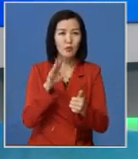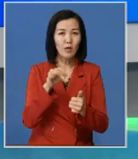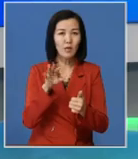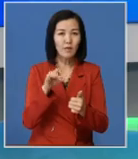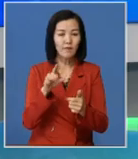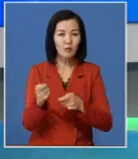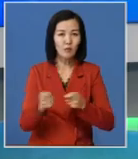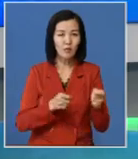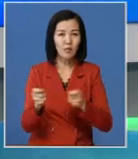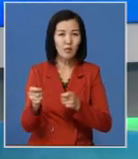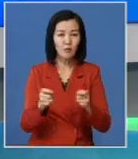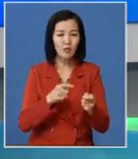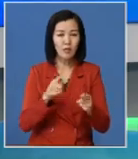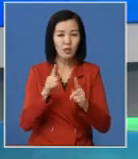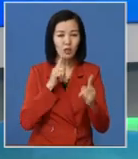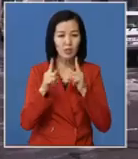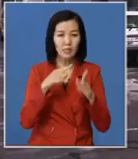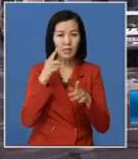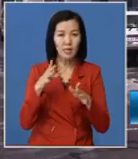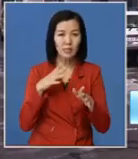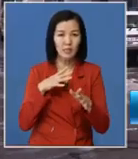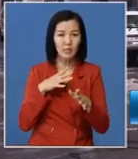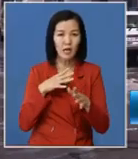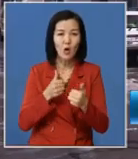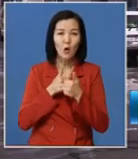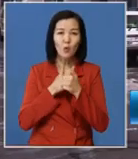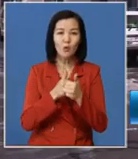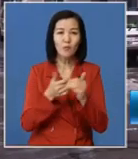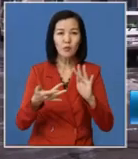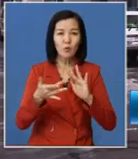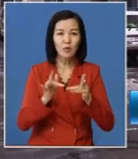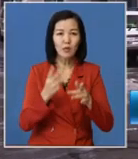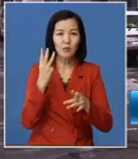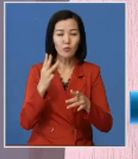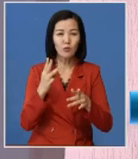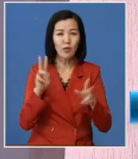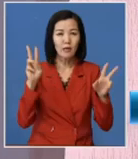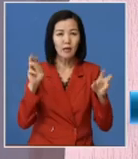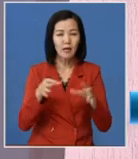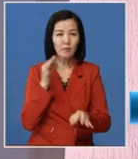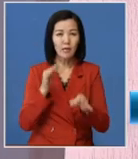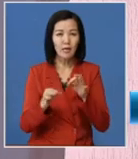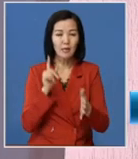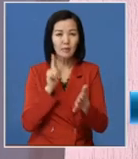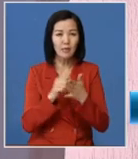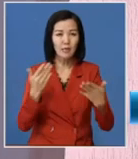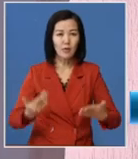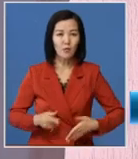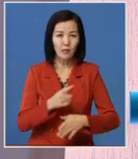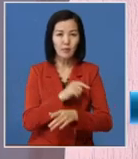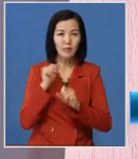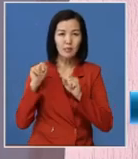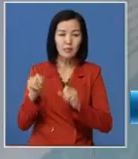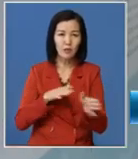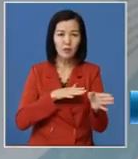айтылды. Аудан қала әкімдерінің орынбасарларымен онлайн режимде өткен жиында 3 мәселе талқыланды. Алдымен міндетті әлеуметтік медициналық сақтандыруды